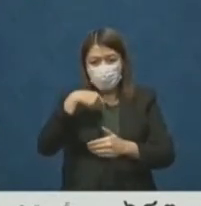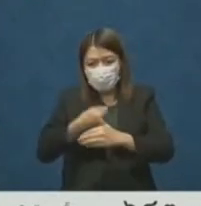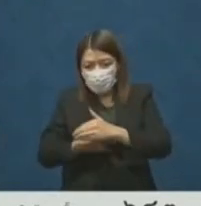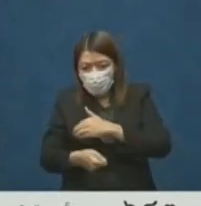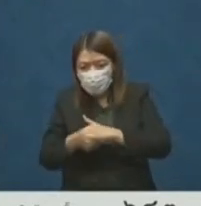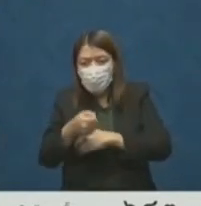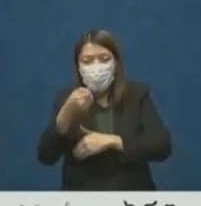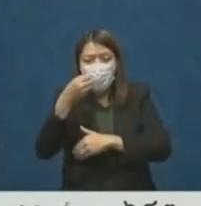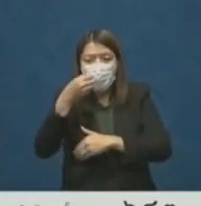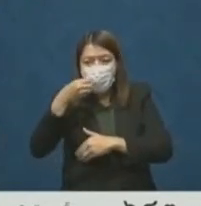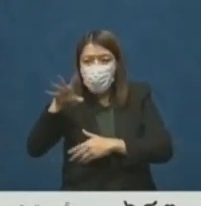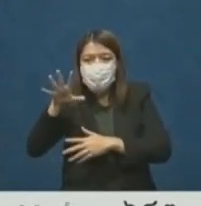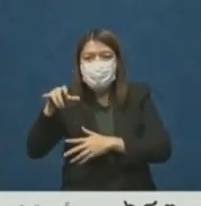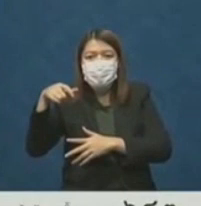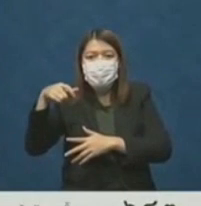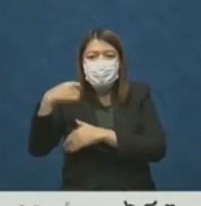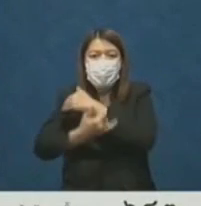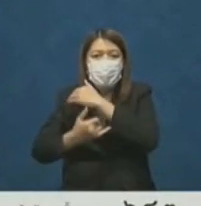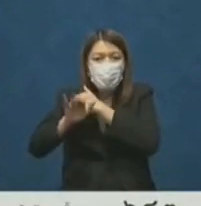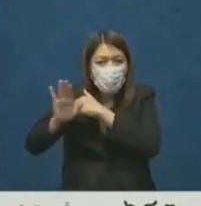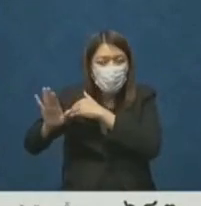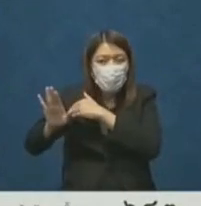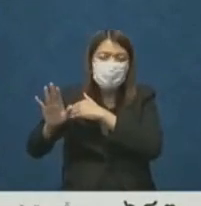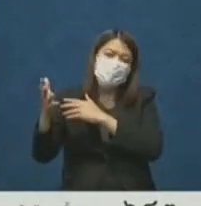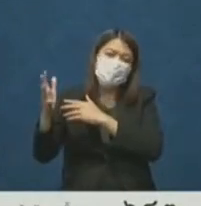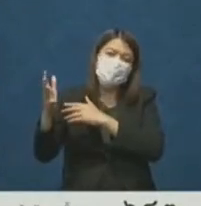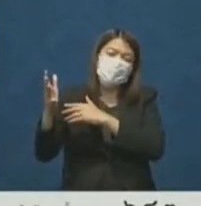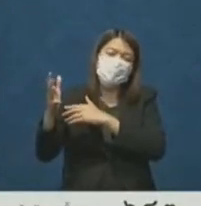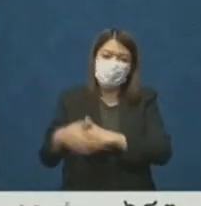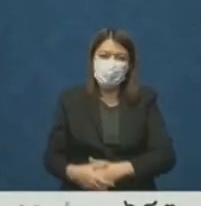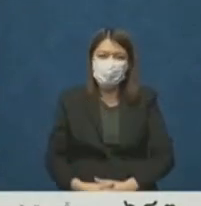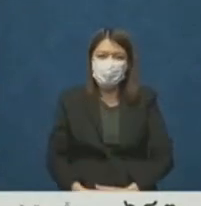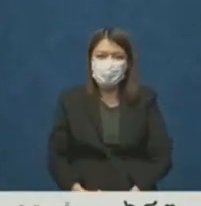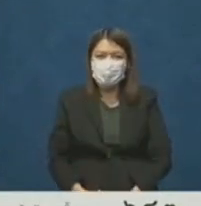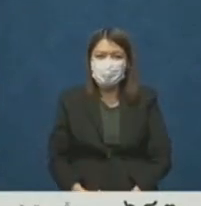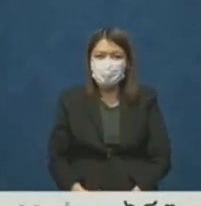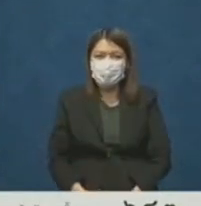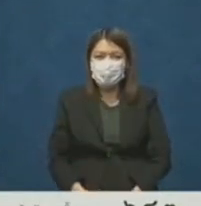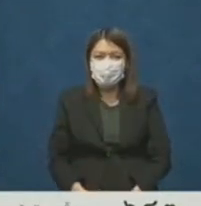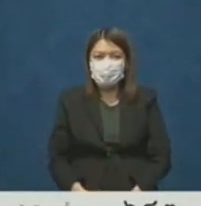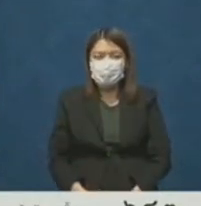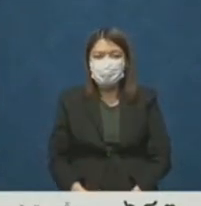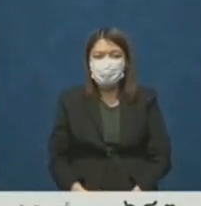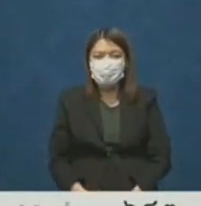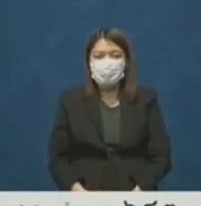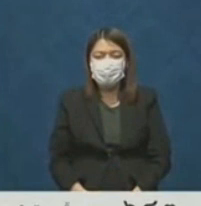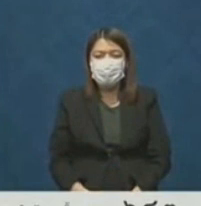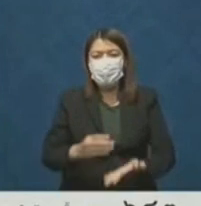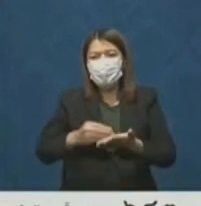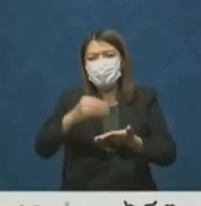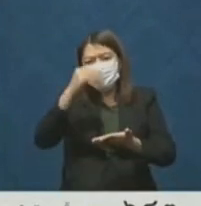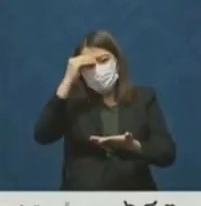ที่เกิดในนี้เขาไม่กลับนะครับ 90% เด็กที่เกิดไม่กลับไปในพื้นที่ที่เขามาทำงานตร